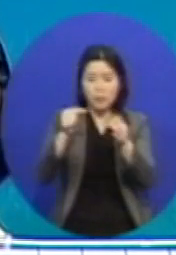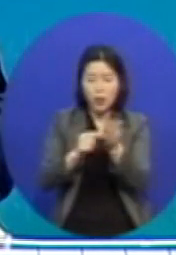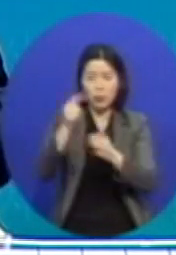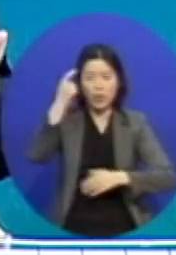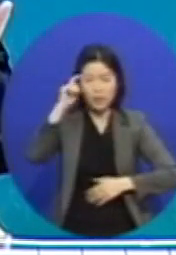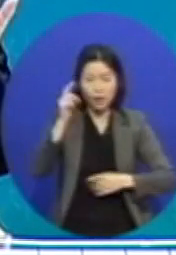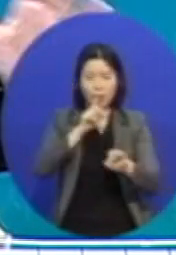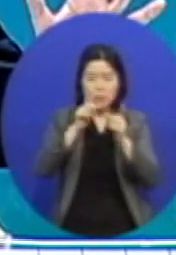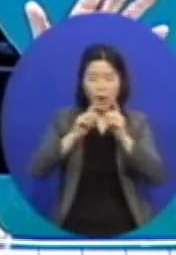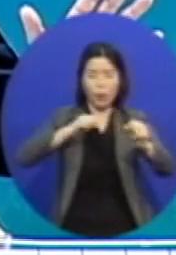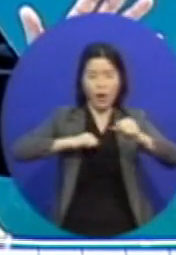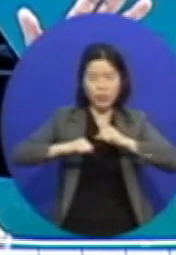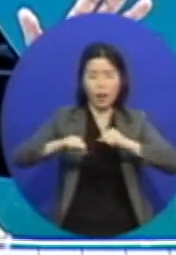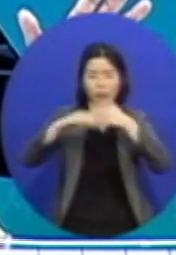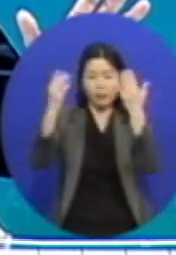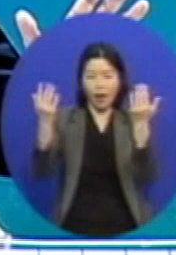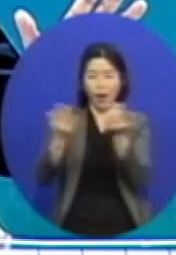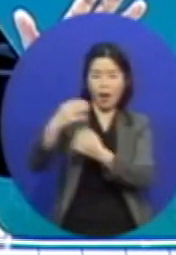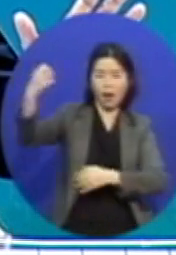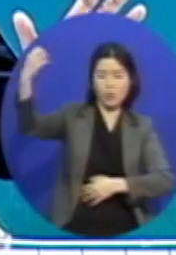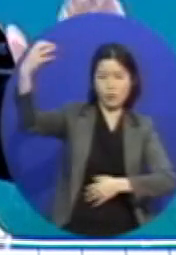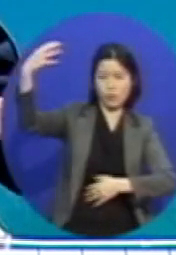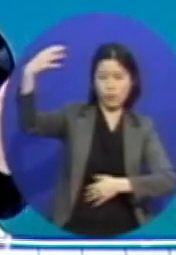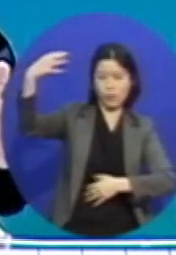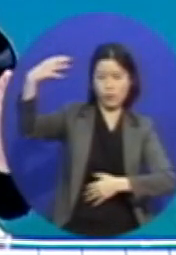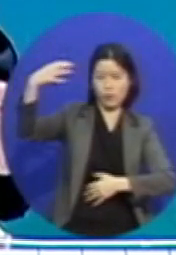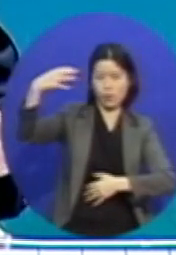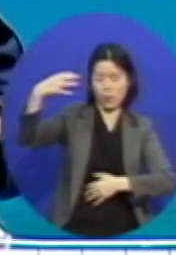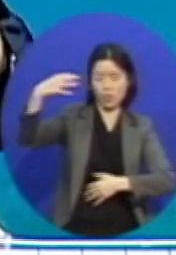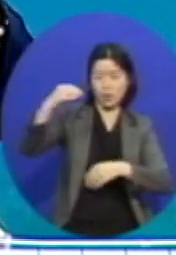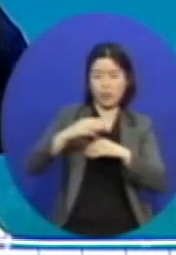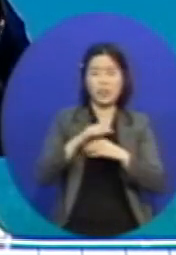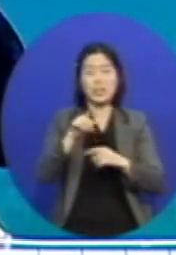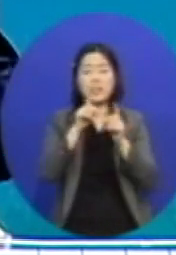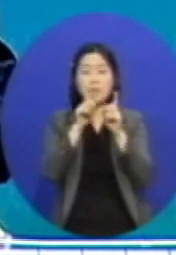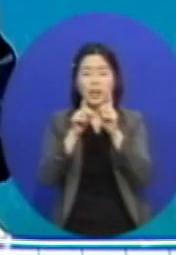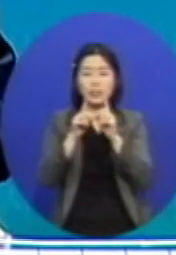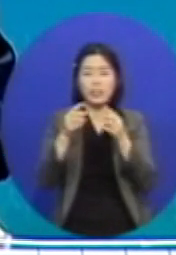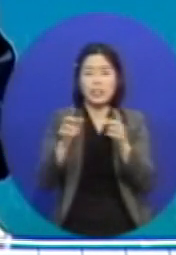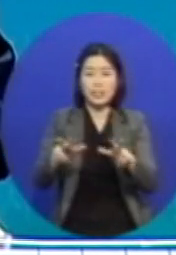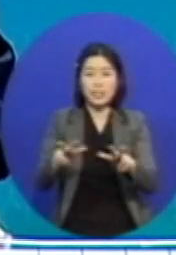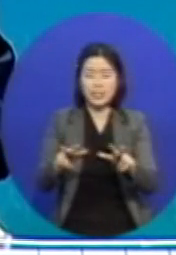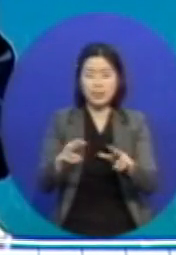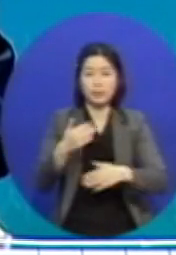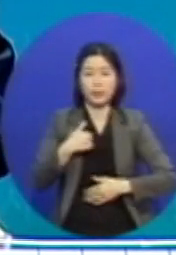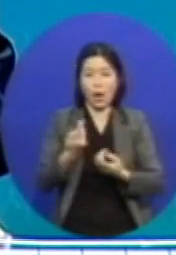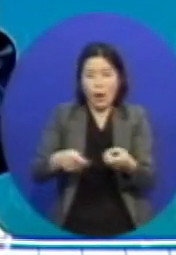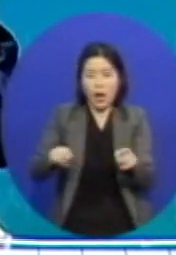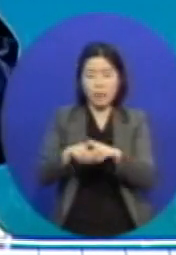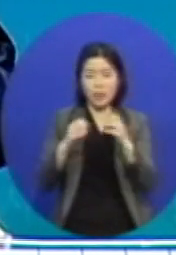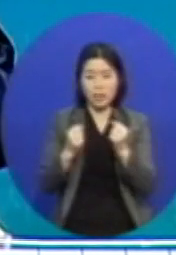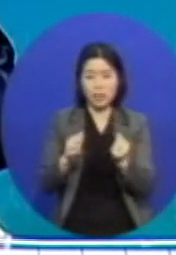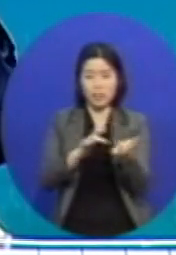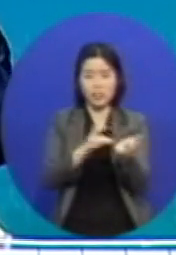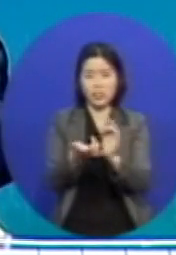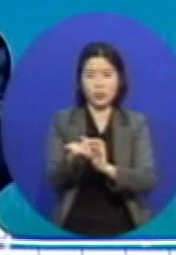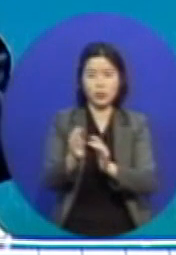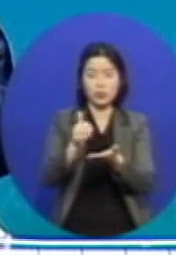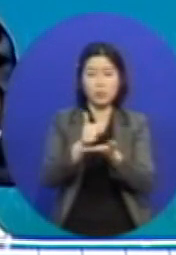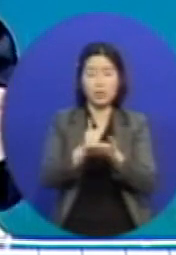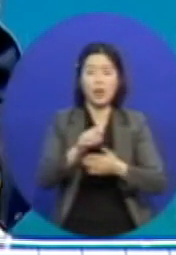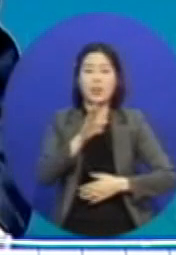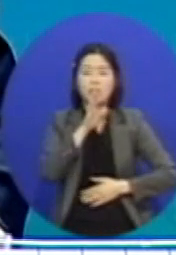말과 행동을 답이 추세요 이 말은 지금 나와 함께 기스는 예수님을 정말